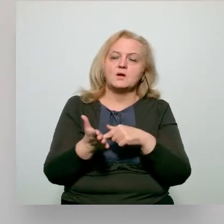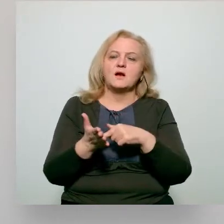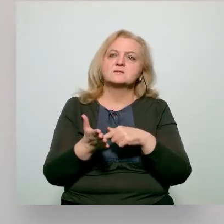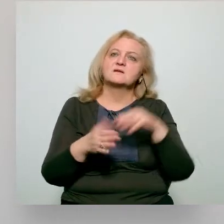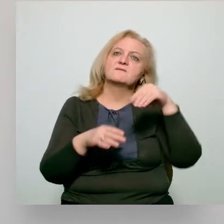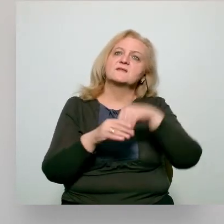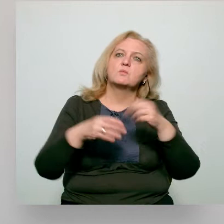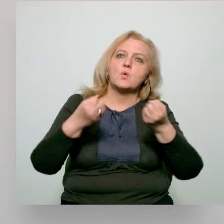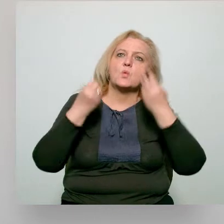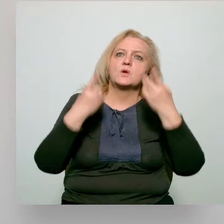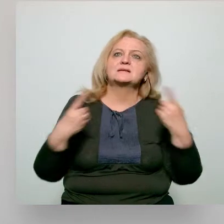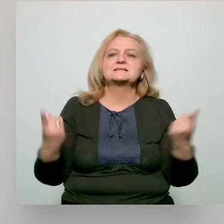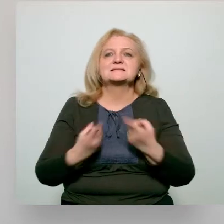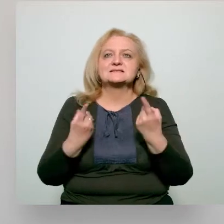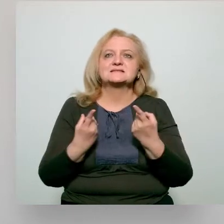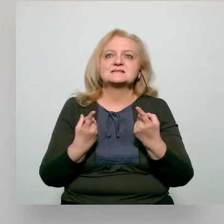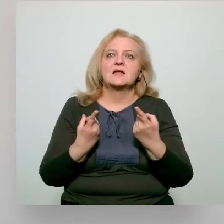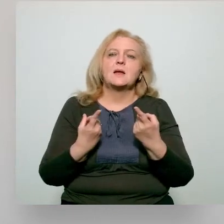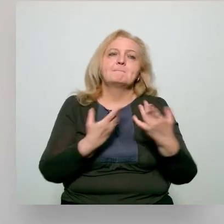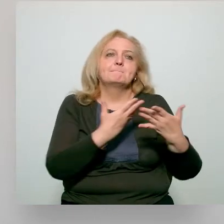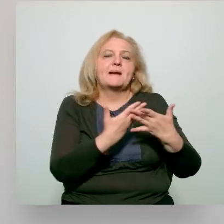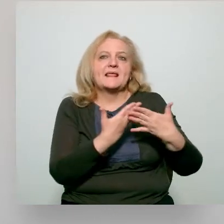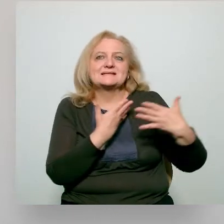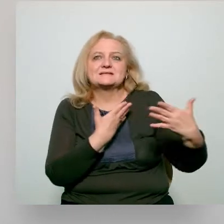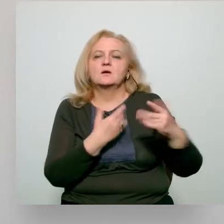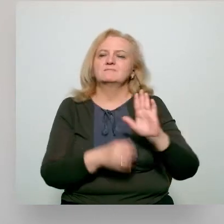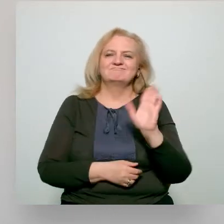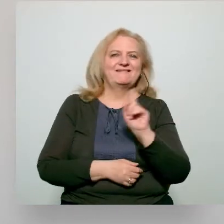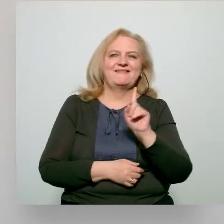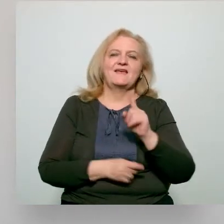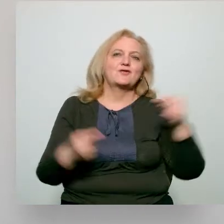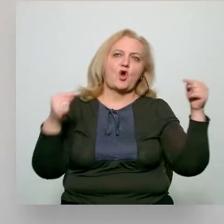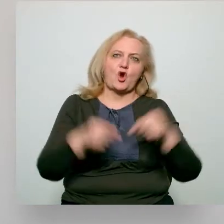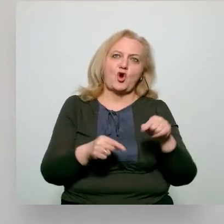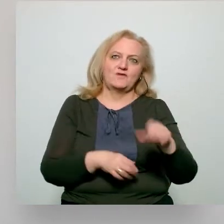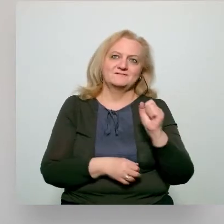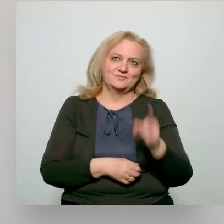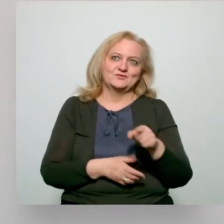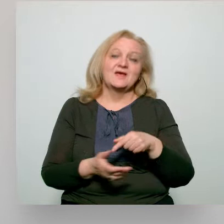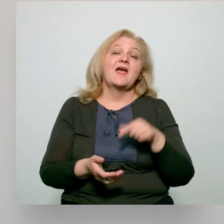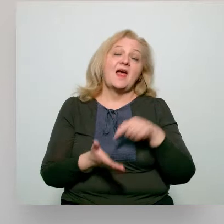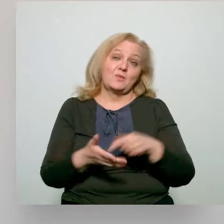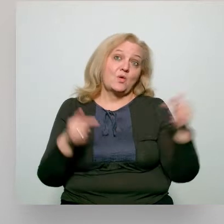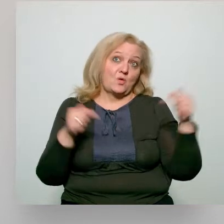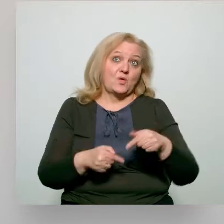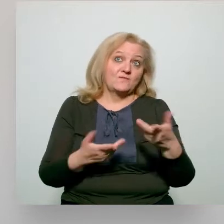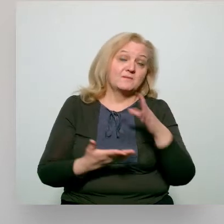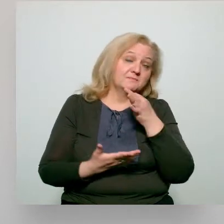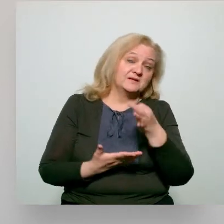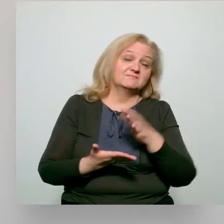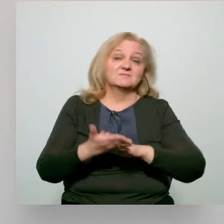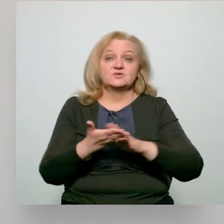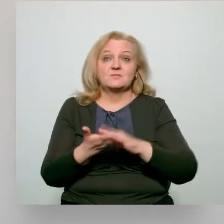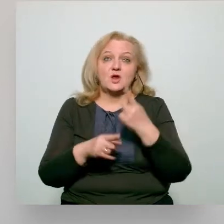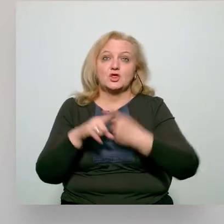kulturze to jest sytuacja nie bliskości, a raczej konfliktu. Ale pytanie właśnie, czy ten konflikt jest, tu przepraszam,